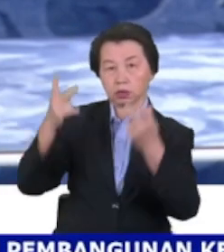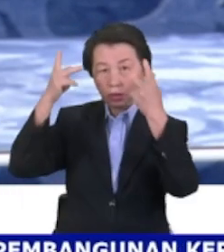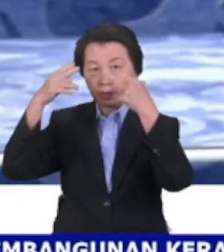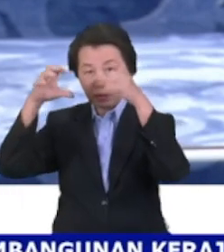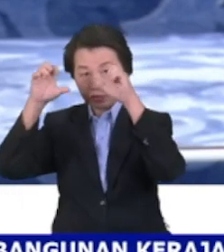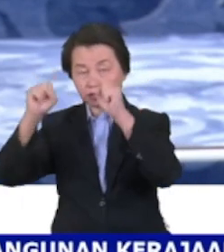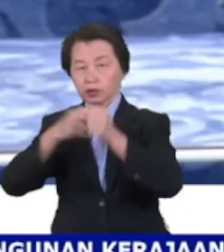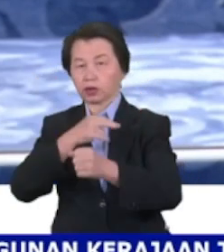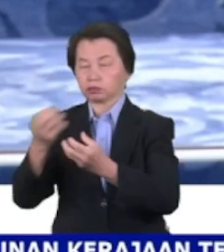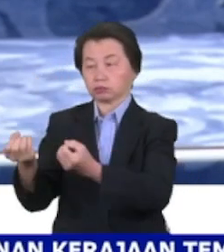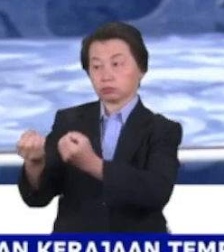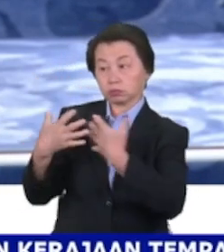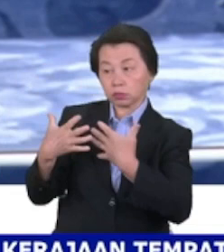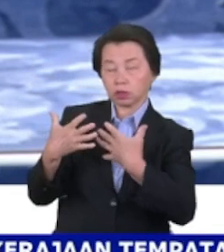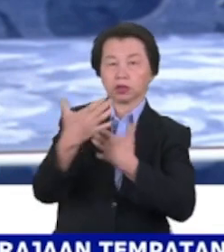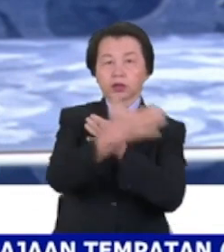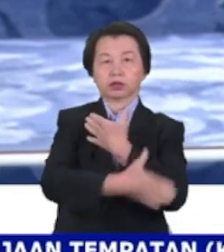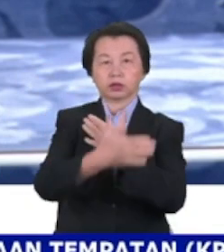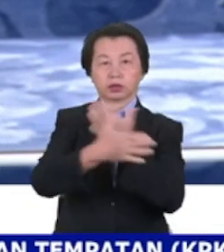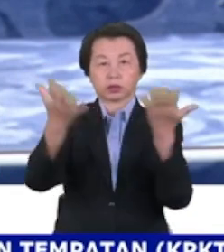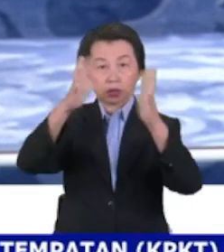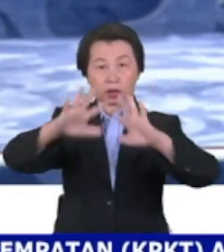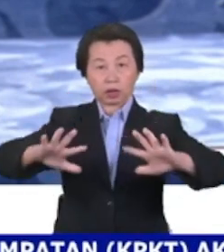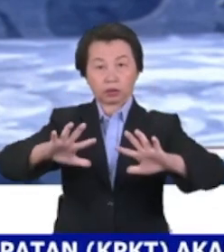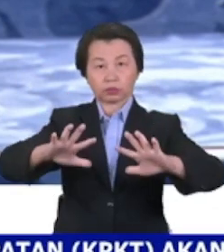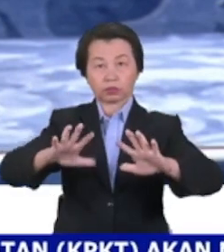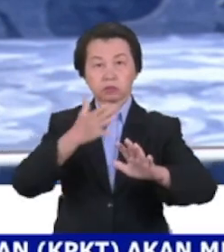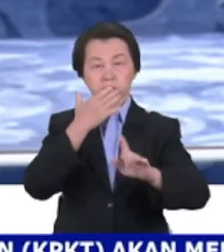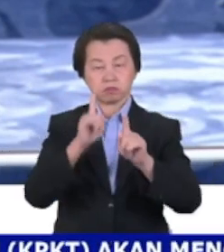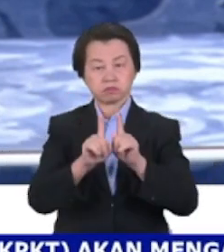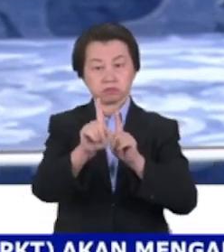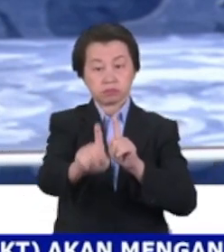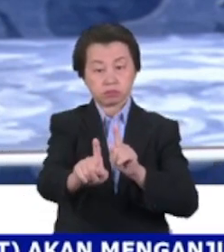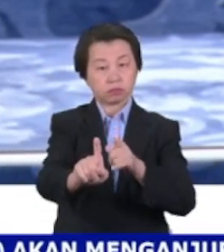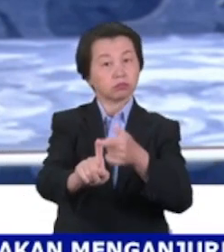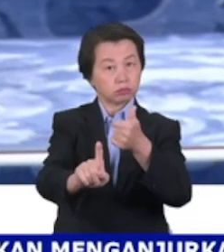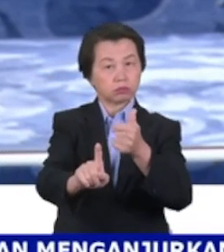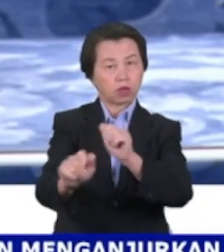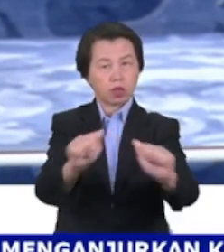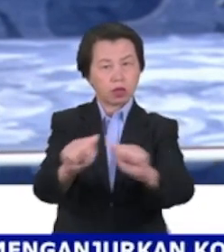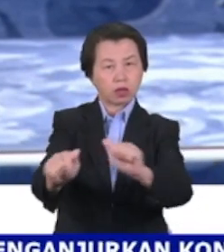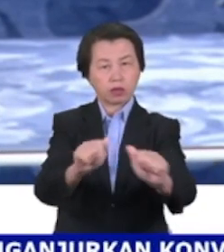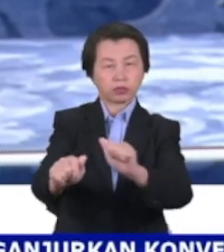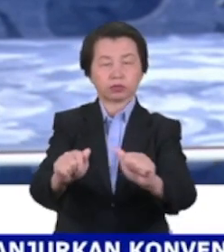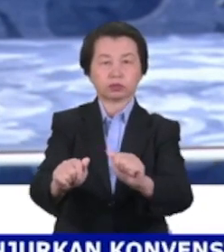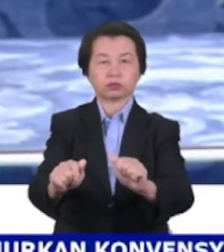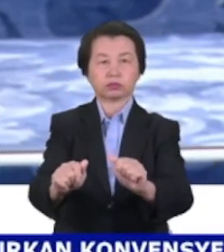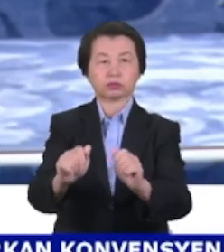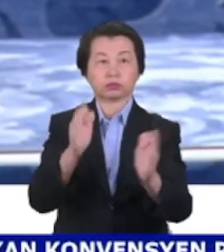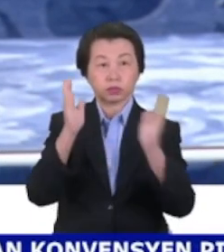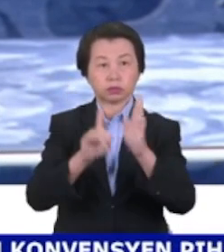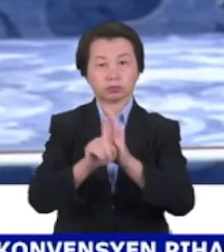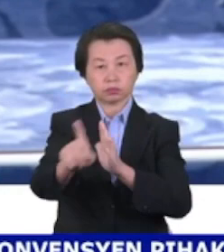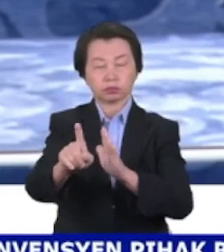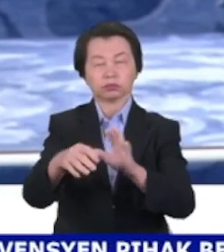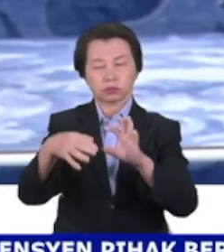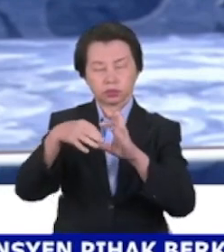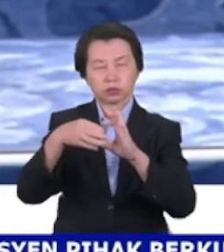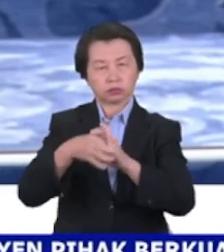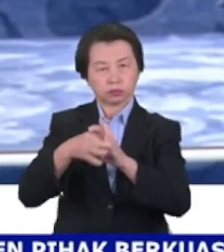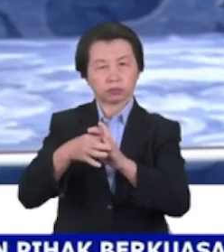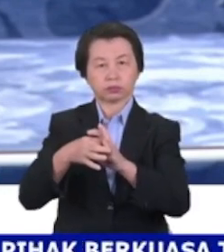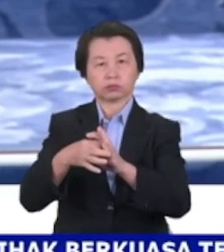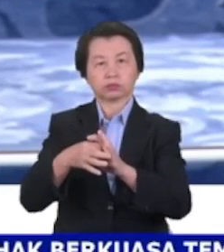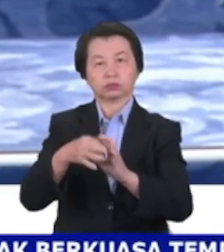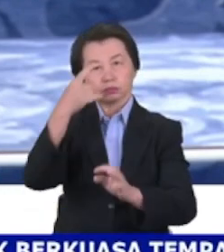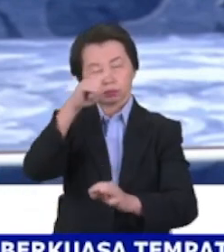di antara negara ASEAN, Malaysia agak lebih ke depan dan lebih aktif dalam kerjasama ini. Bagi kita